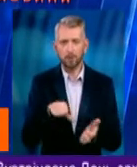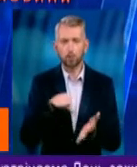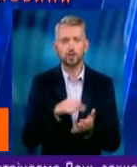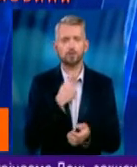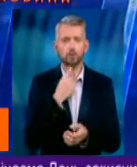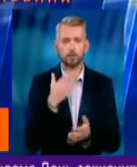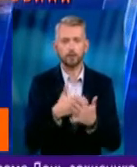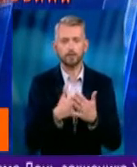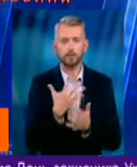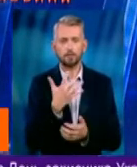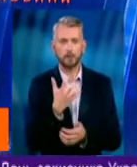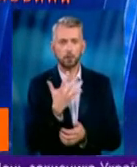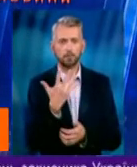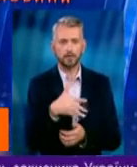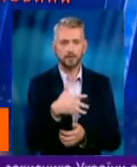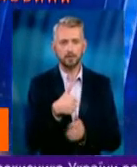це близько